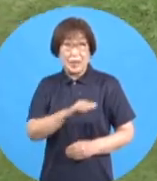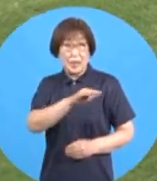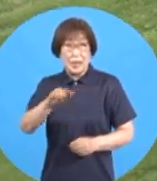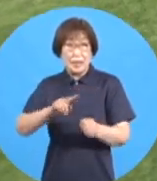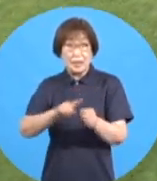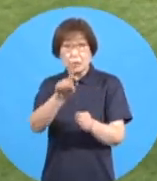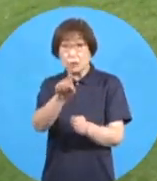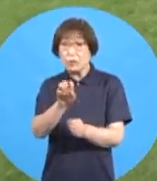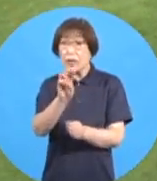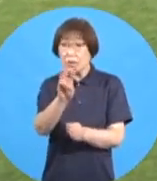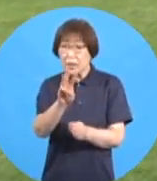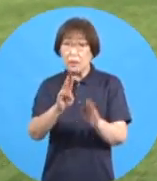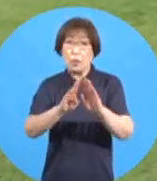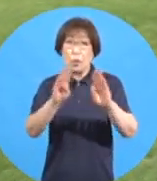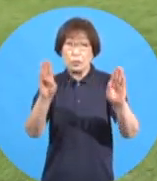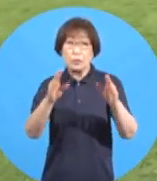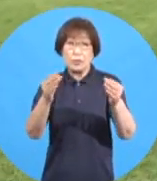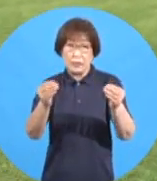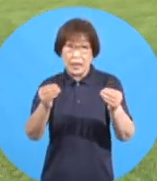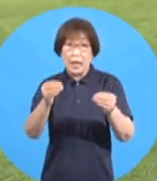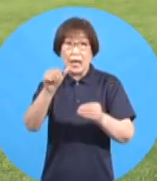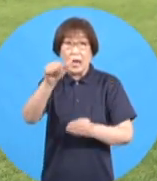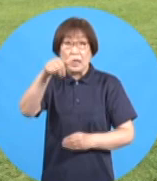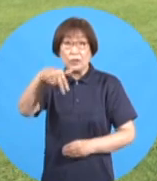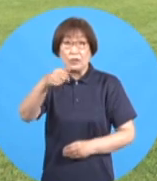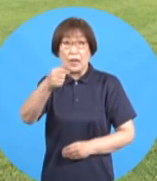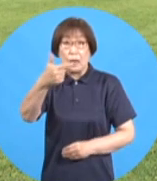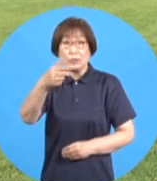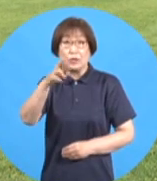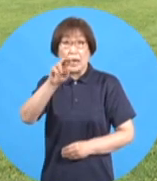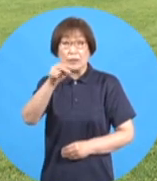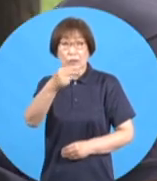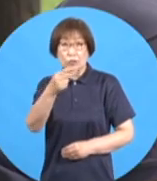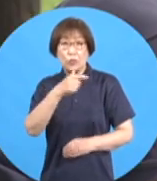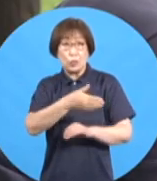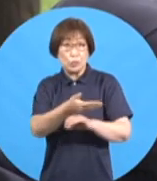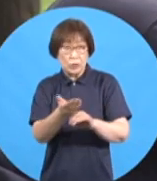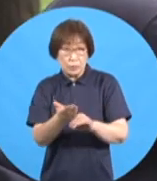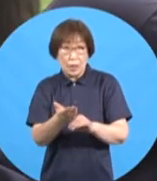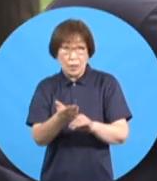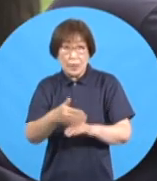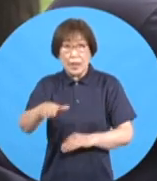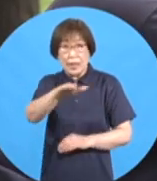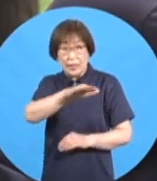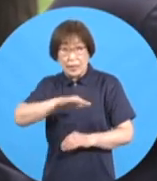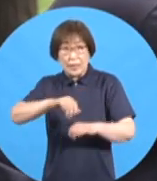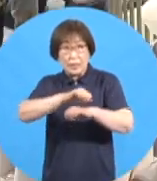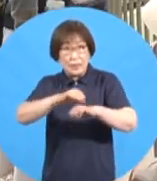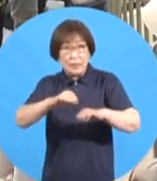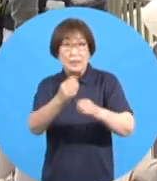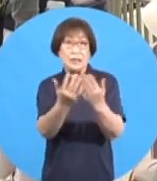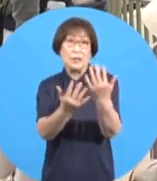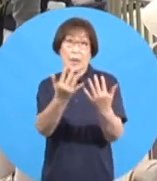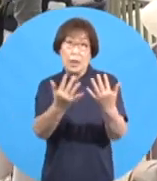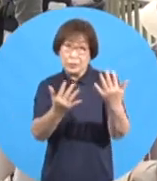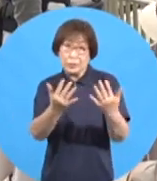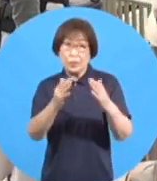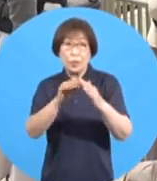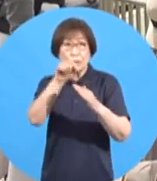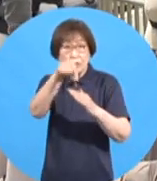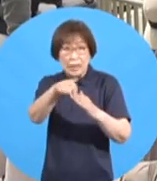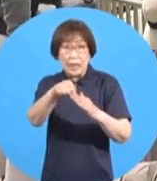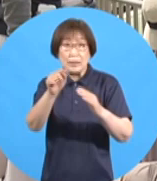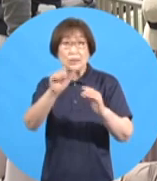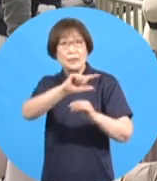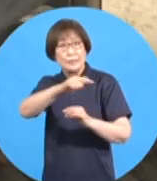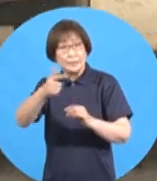平成13年にオープンしたアスタムランド徳島は、園内に芝生広場や屋外遊具が設けられ、